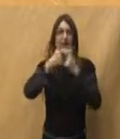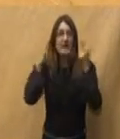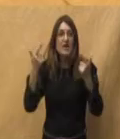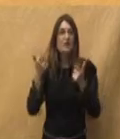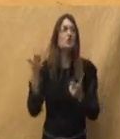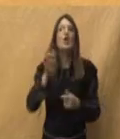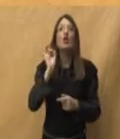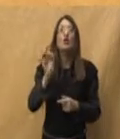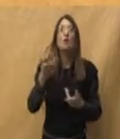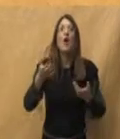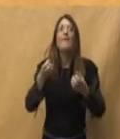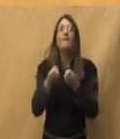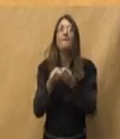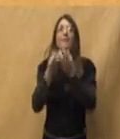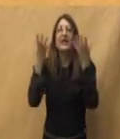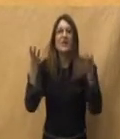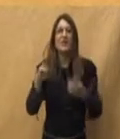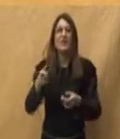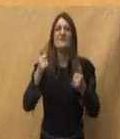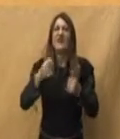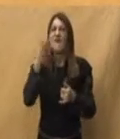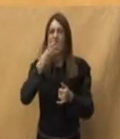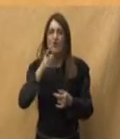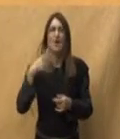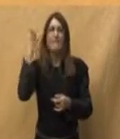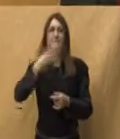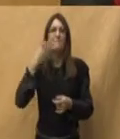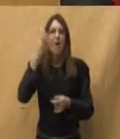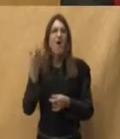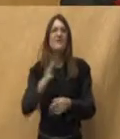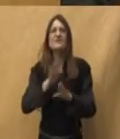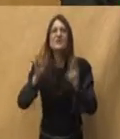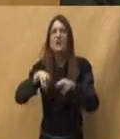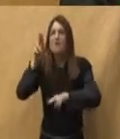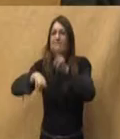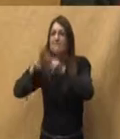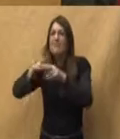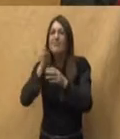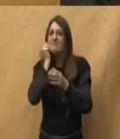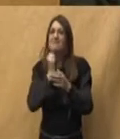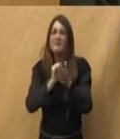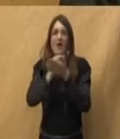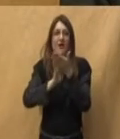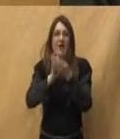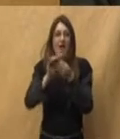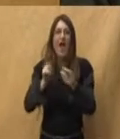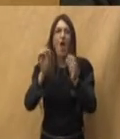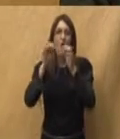je dobro što je prirodno, a jesensko voće, povrće i druge obojene namirnice, biste spomenuli